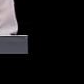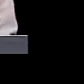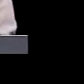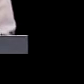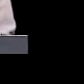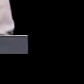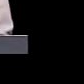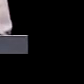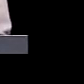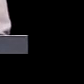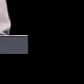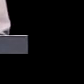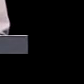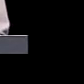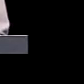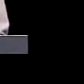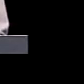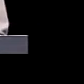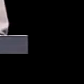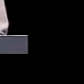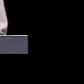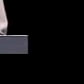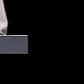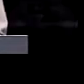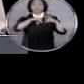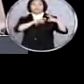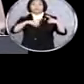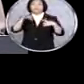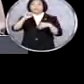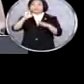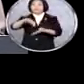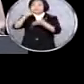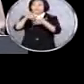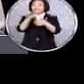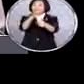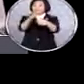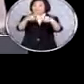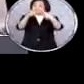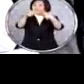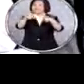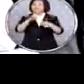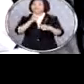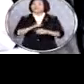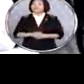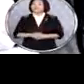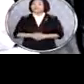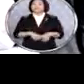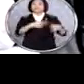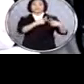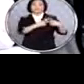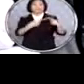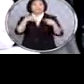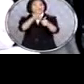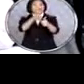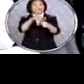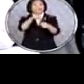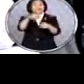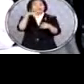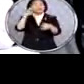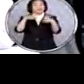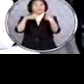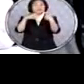接着请苹果日报社副总编辑郭淑明女士提出第二个问题。 蔡英文女士，您拒绝承认